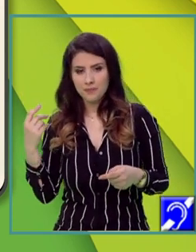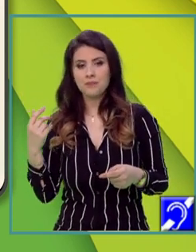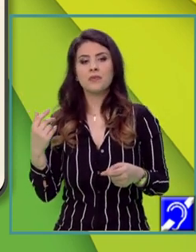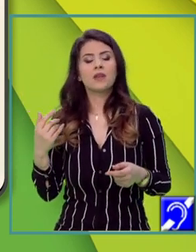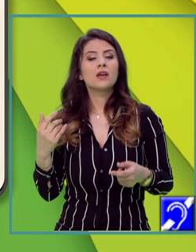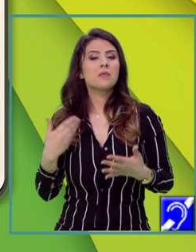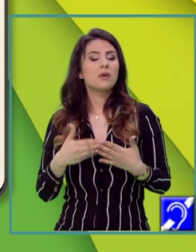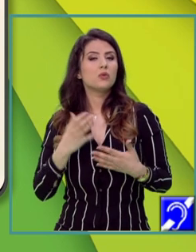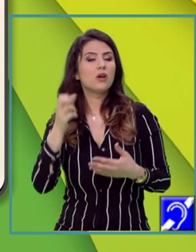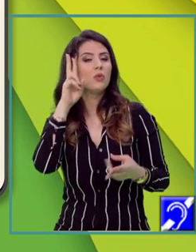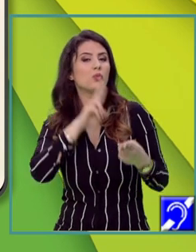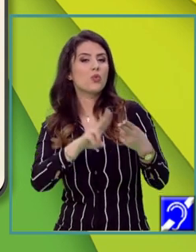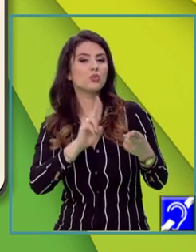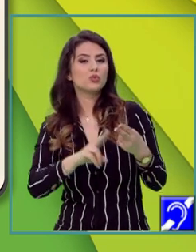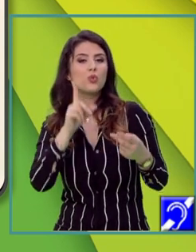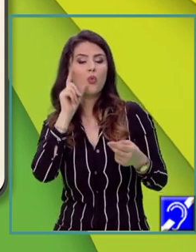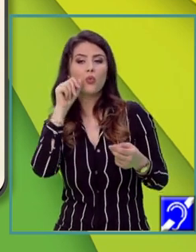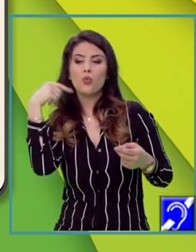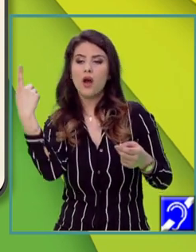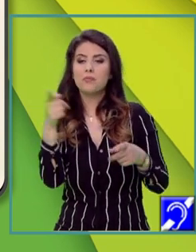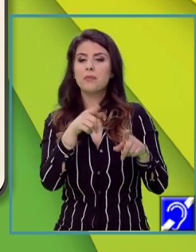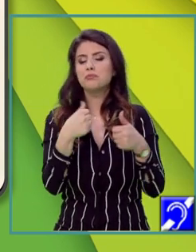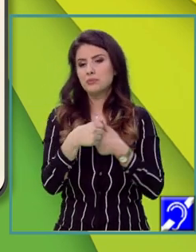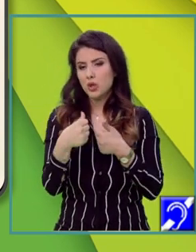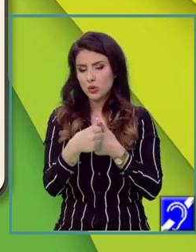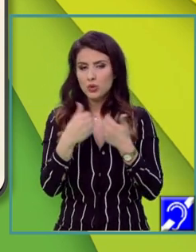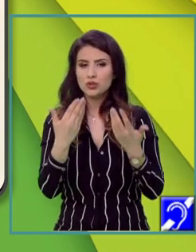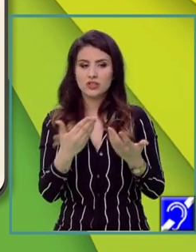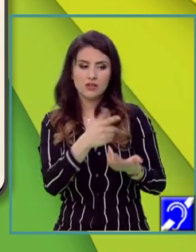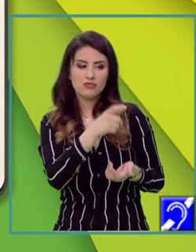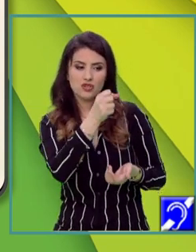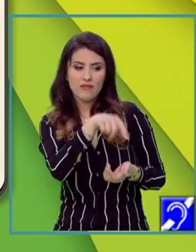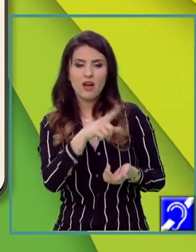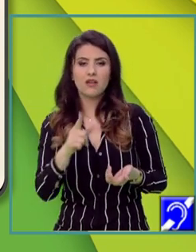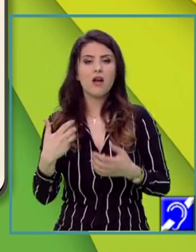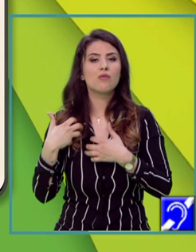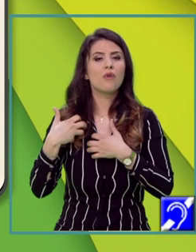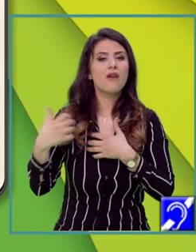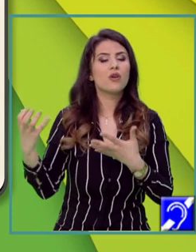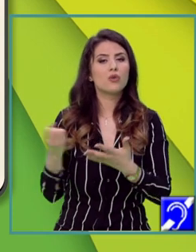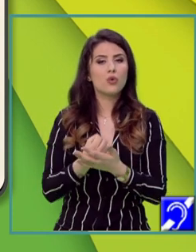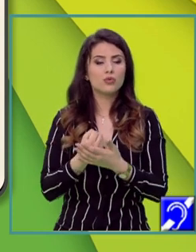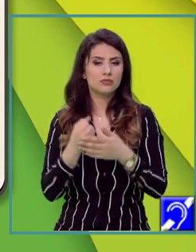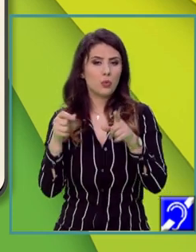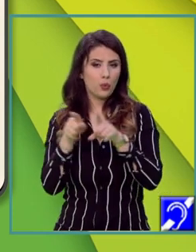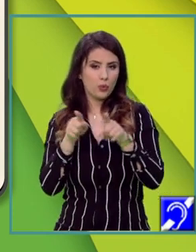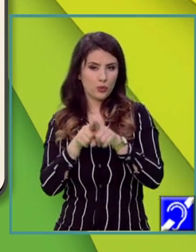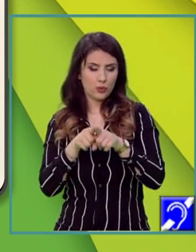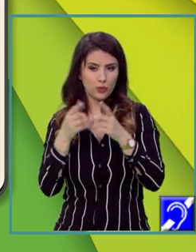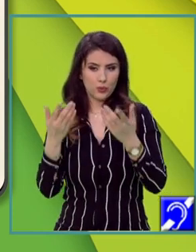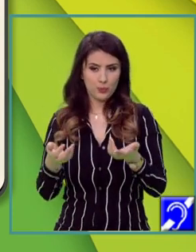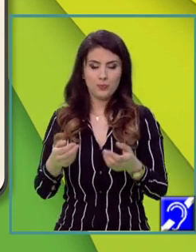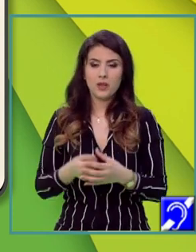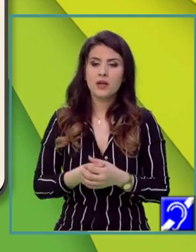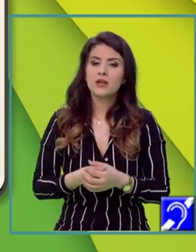front cu când atitudinea mamei lui Ștefan față de averea moștenită de la unchiul Tache pentru Ștefan